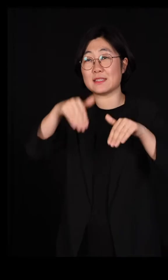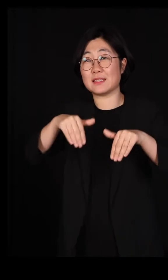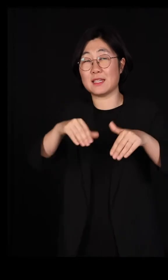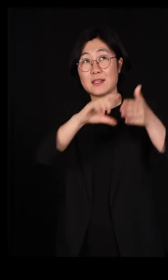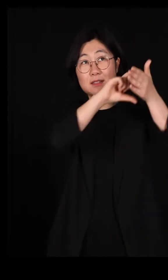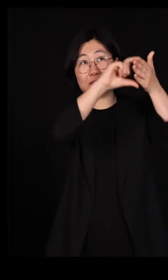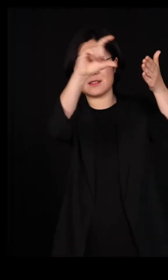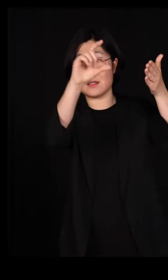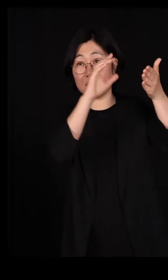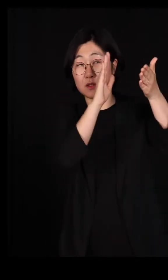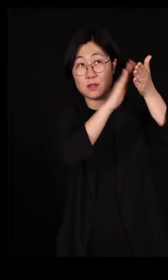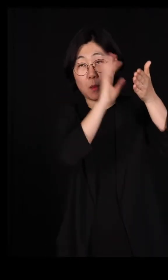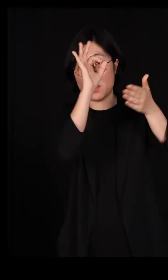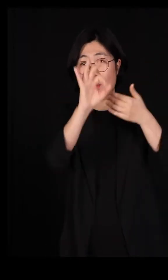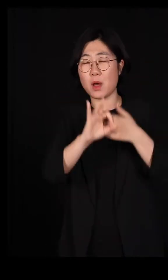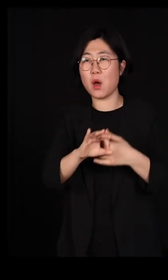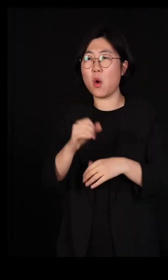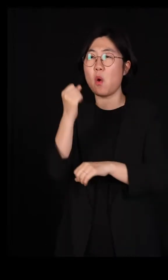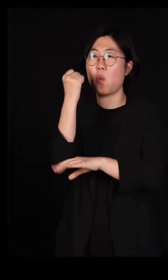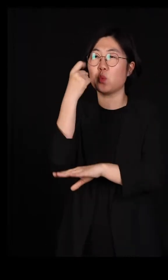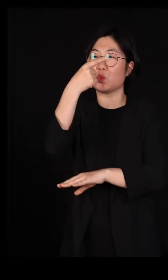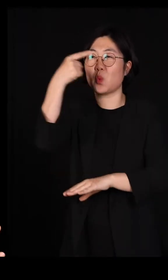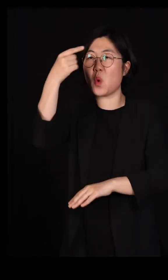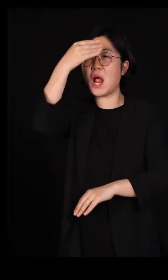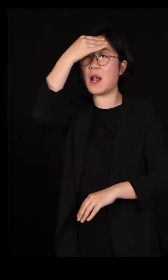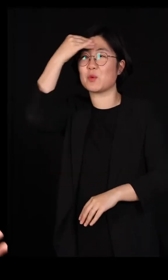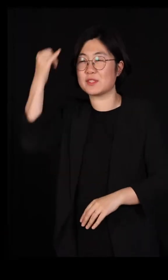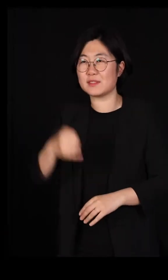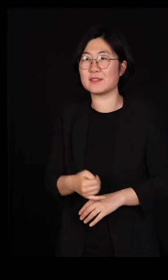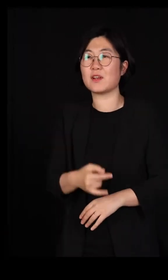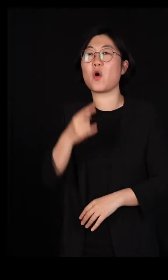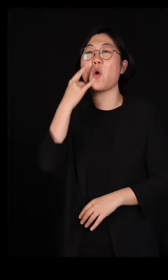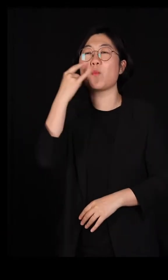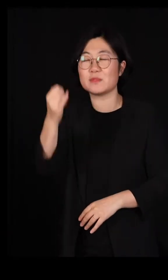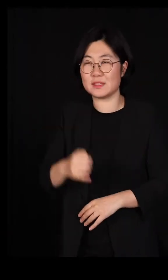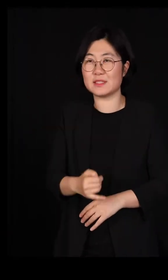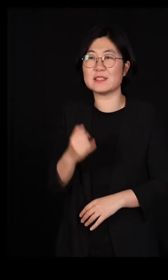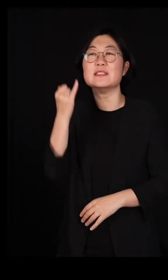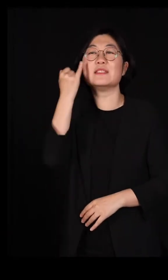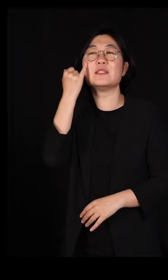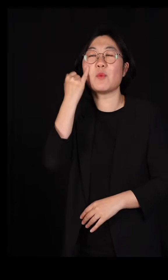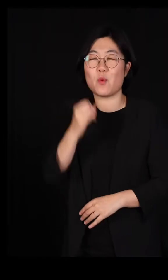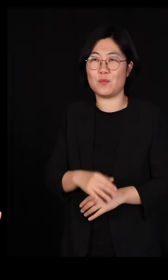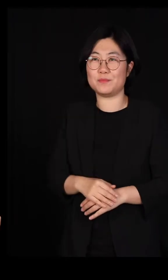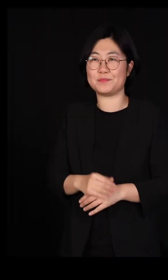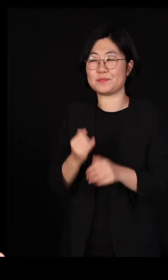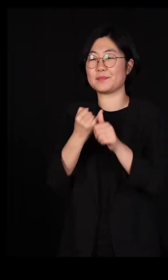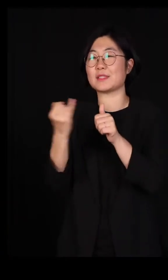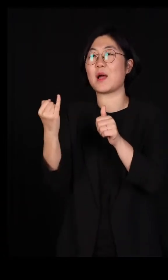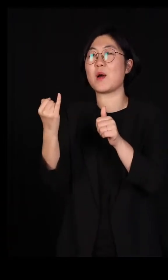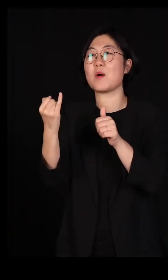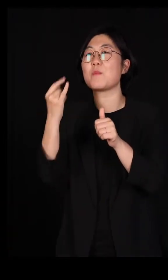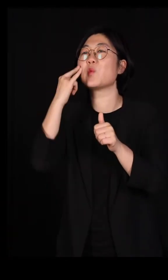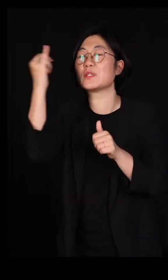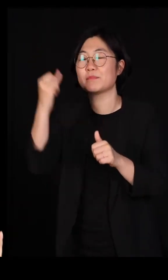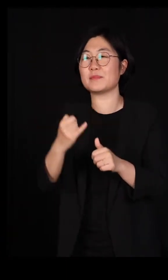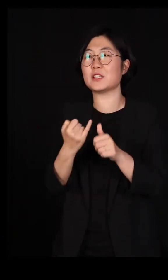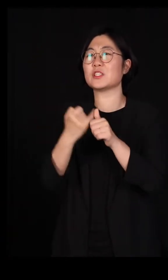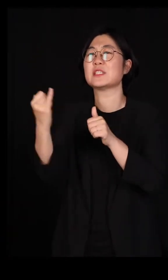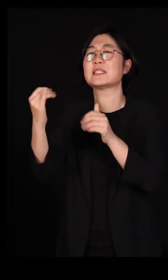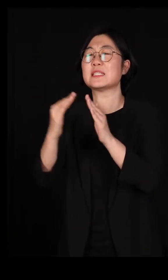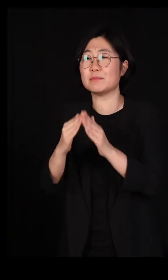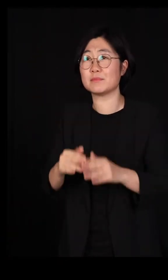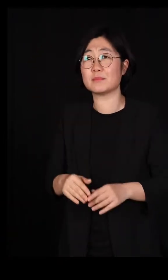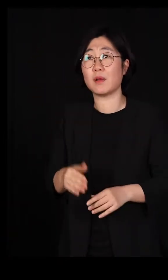간판에 원조 할머니, 뭐 어머니, 뭐 하다못해 뭐 이모, 장모님 처갓집까지 다 불러올 수 있어요.